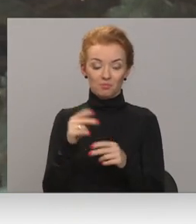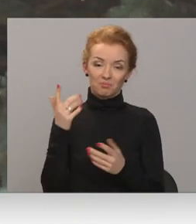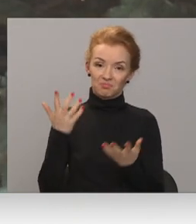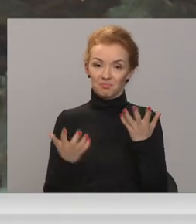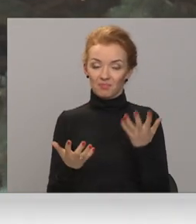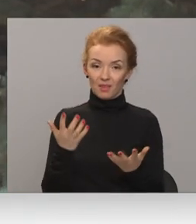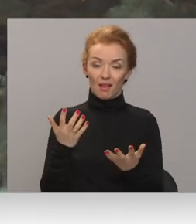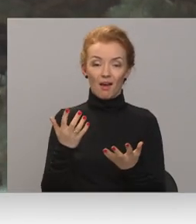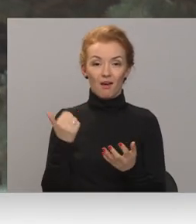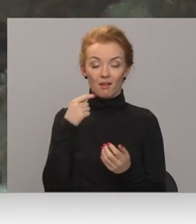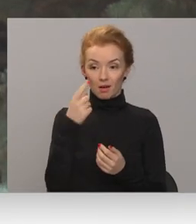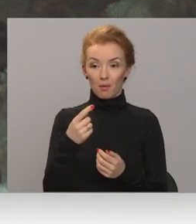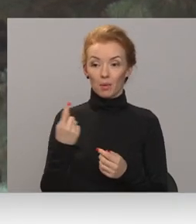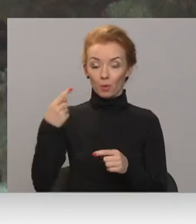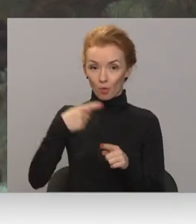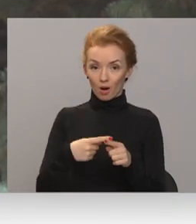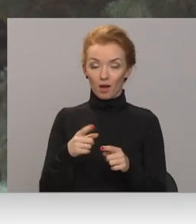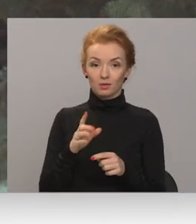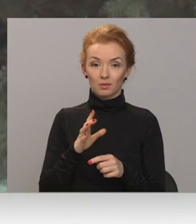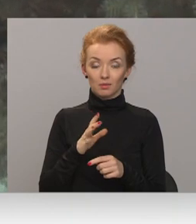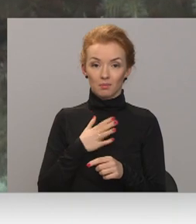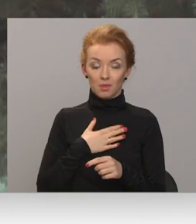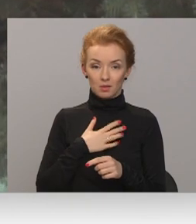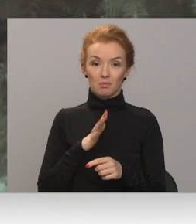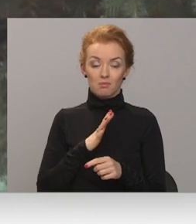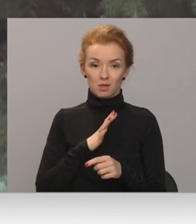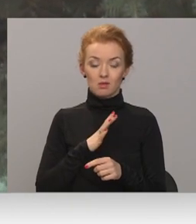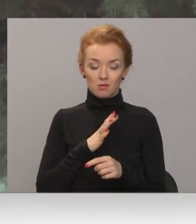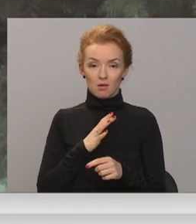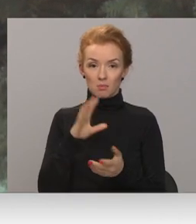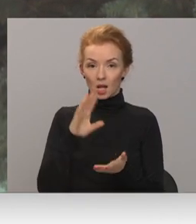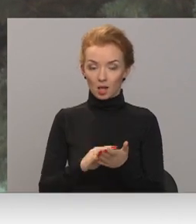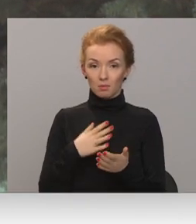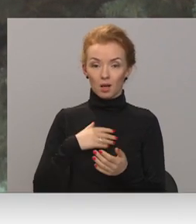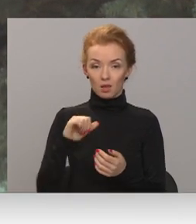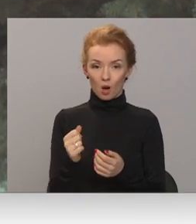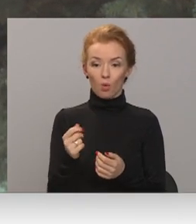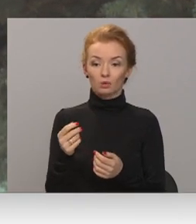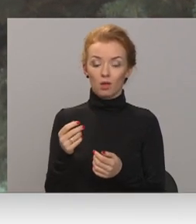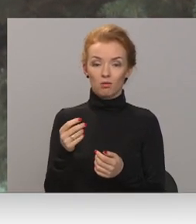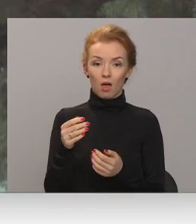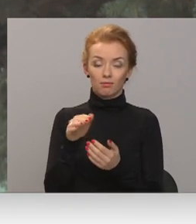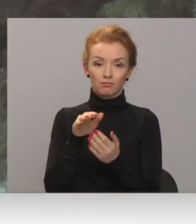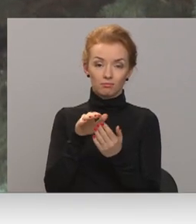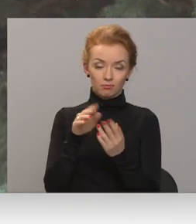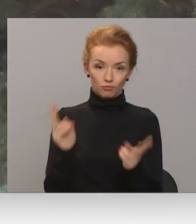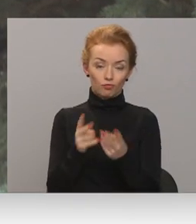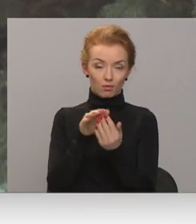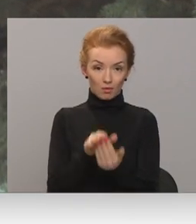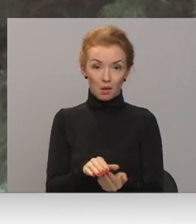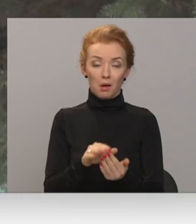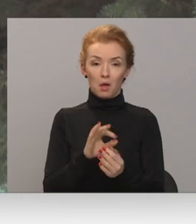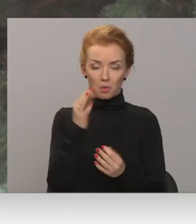man pirmo reizi ar draudzenīti bija tāds sastapums, kad viņu kremēja. Man tā bija bišķi jocīgi, bet pēc tam pieņēmu.